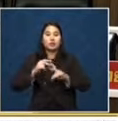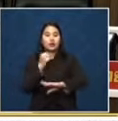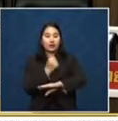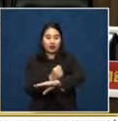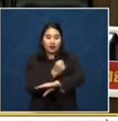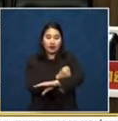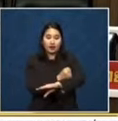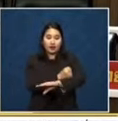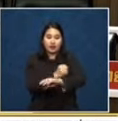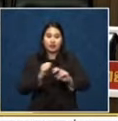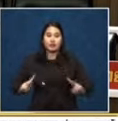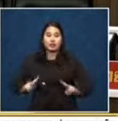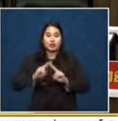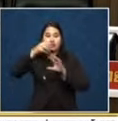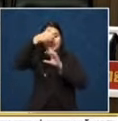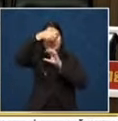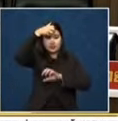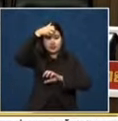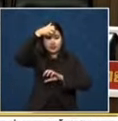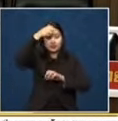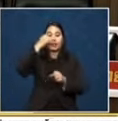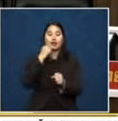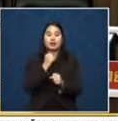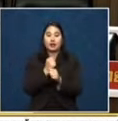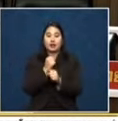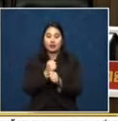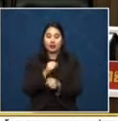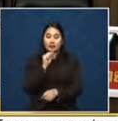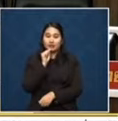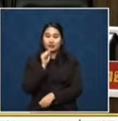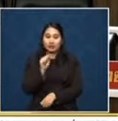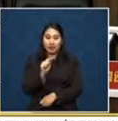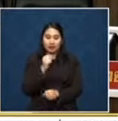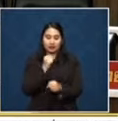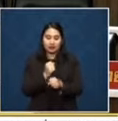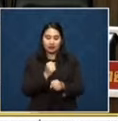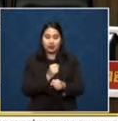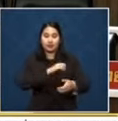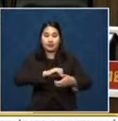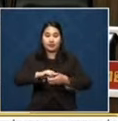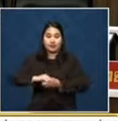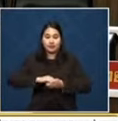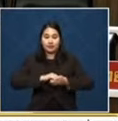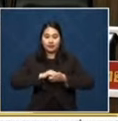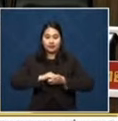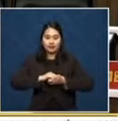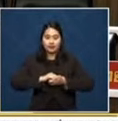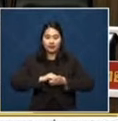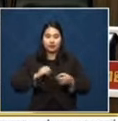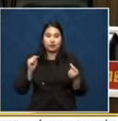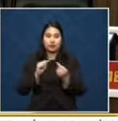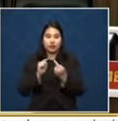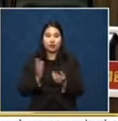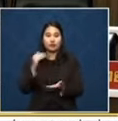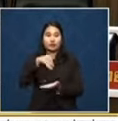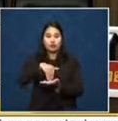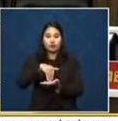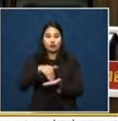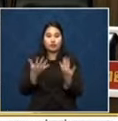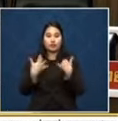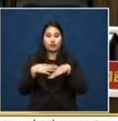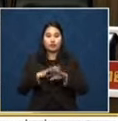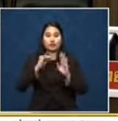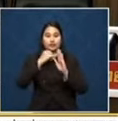และกระทรวงมหาดไทยได้ท่านได้สั่งการให้ให้ทำงานแบบบูรณาการเ่อตั้งศูนย์ประสานงานแต่ละ